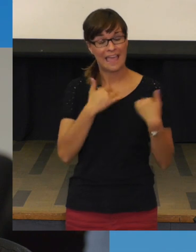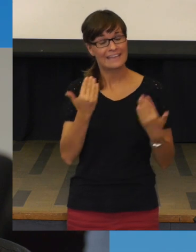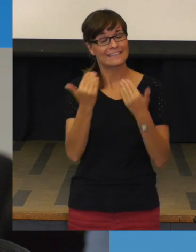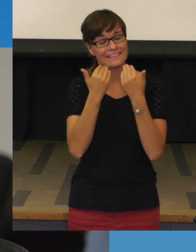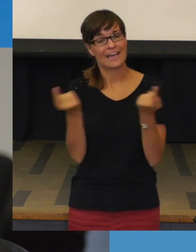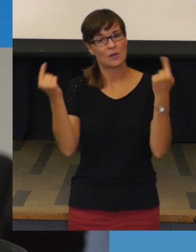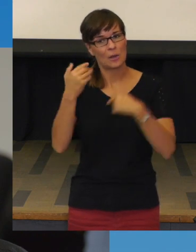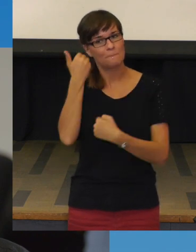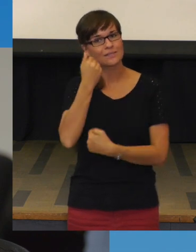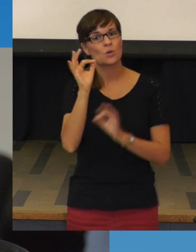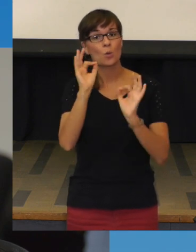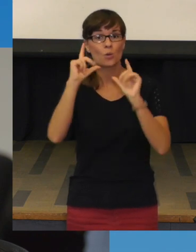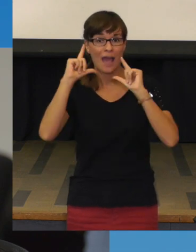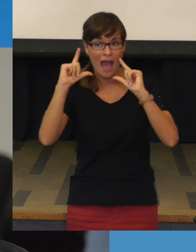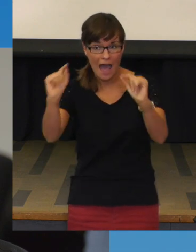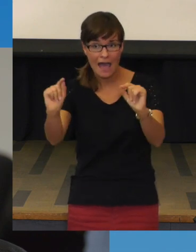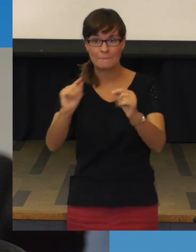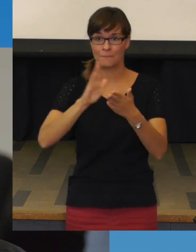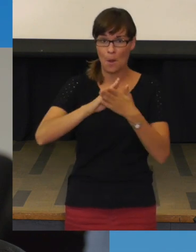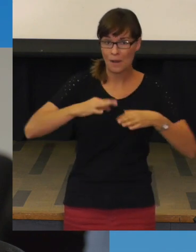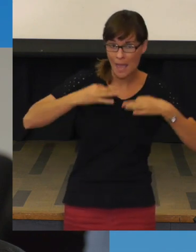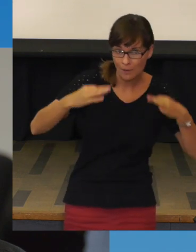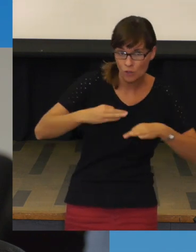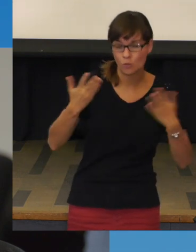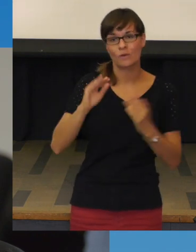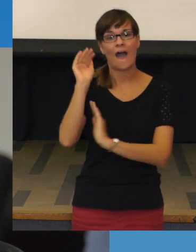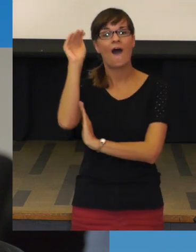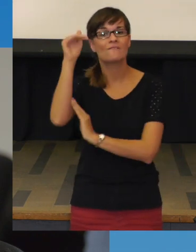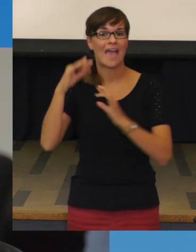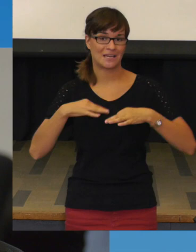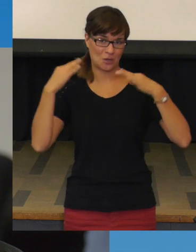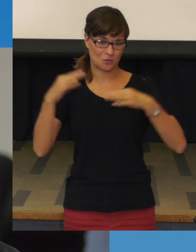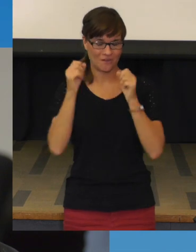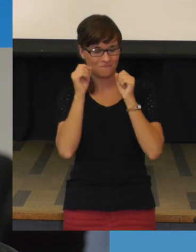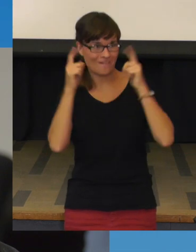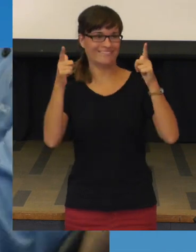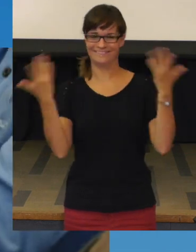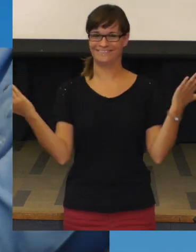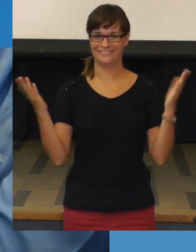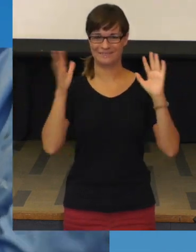Hause, bleiben Sie gesund, werden Sie gesund und munter. Dankeschön. Applaus